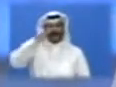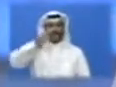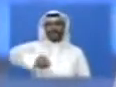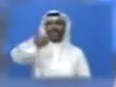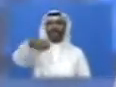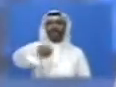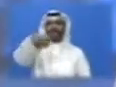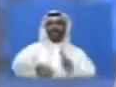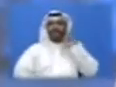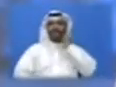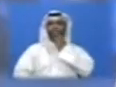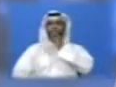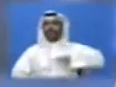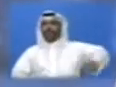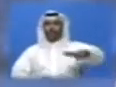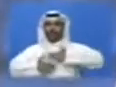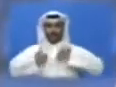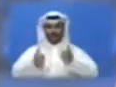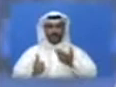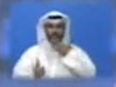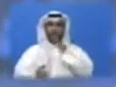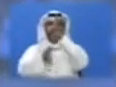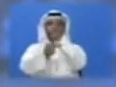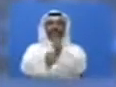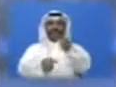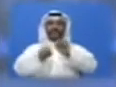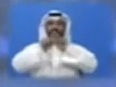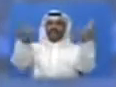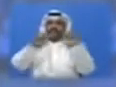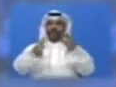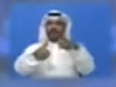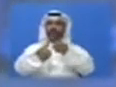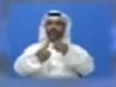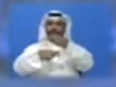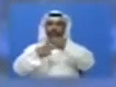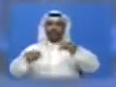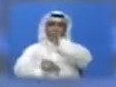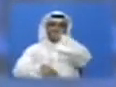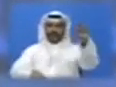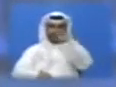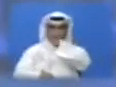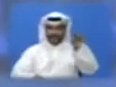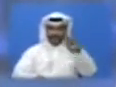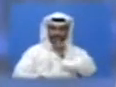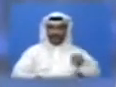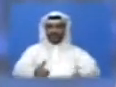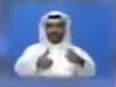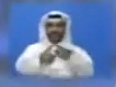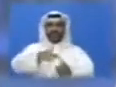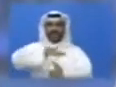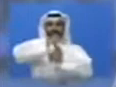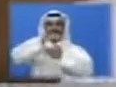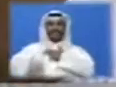السلام عليكم ورحمة الله وبركاته. نشرة الأخبار المحلية من تلفزيون دولة الكويت نبدأها بأهم العناوين.